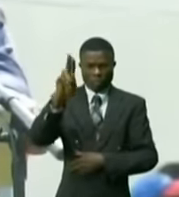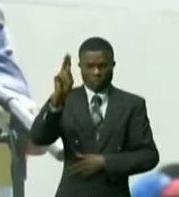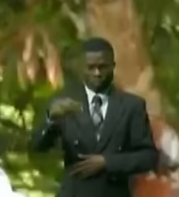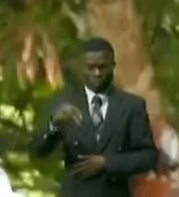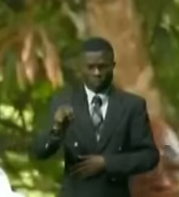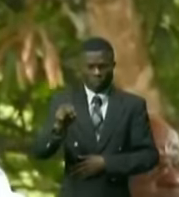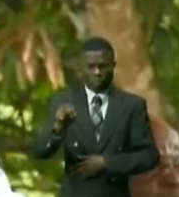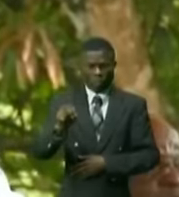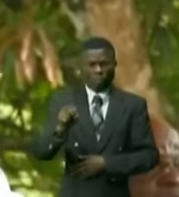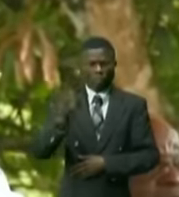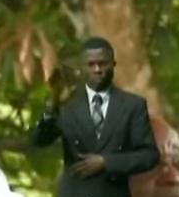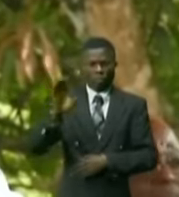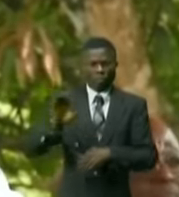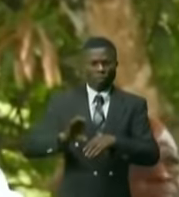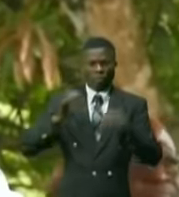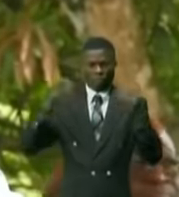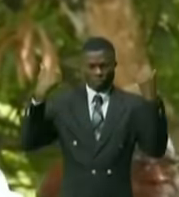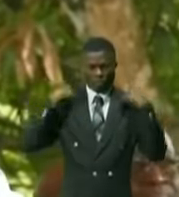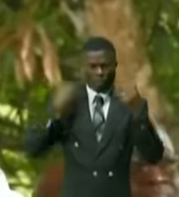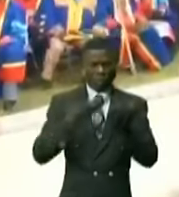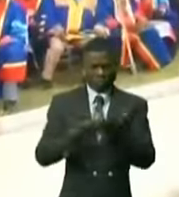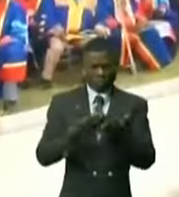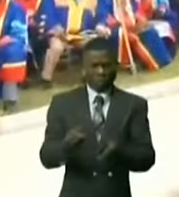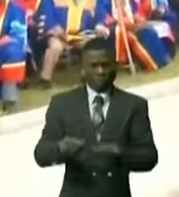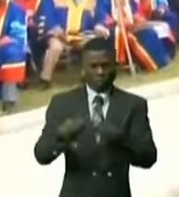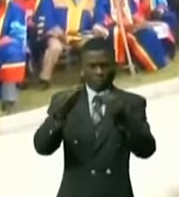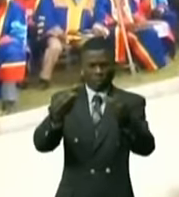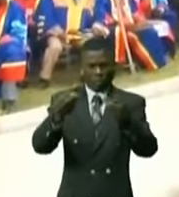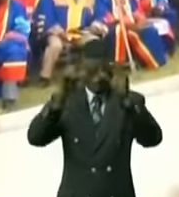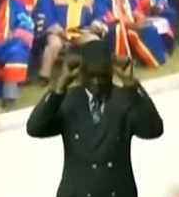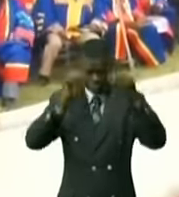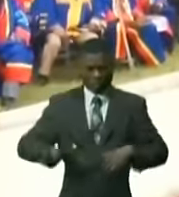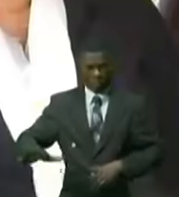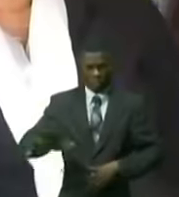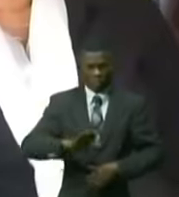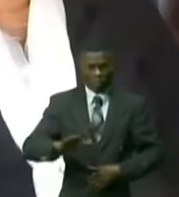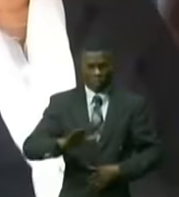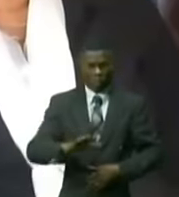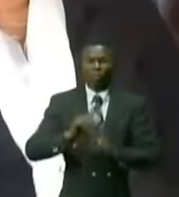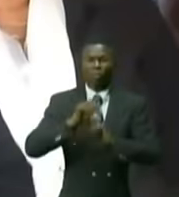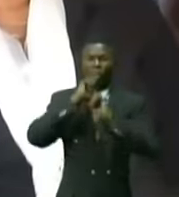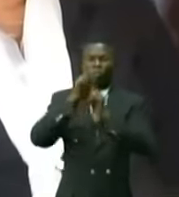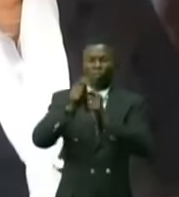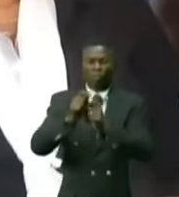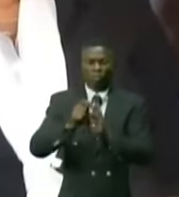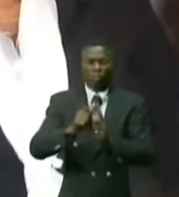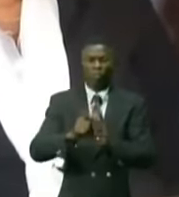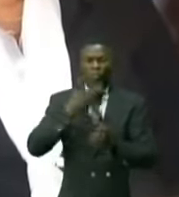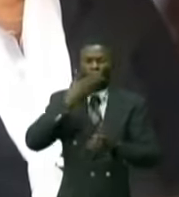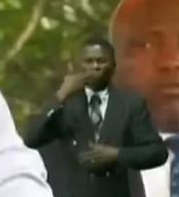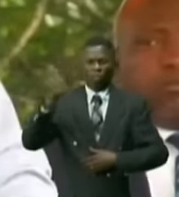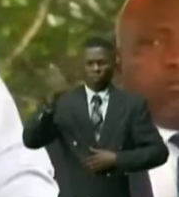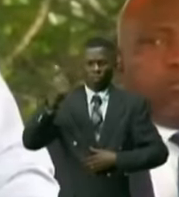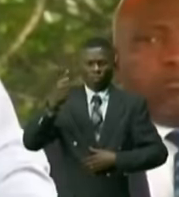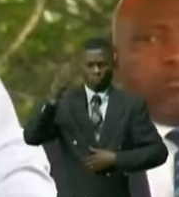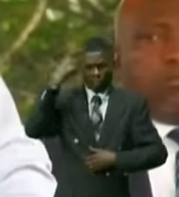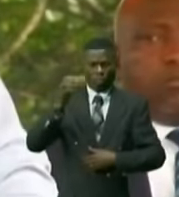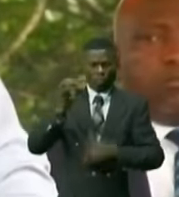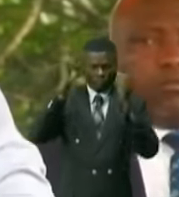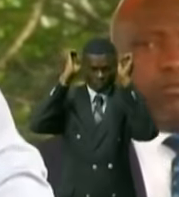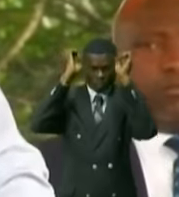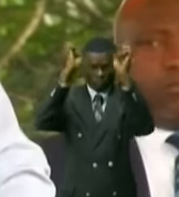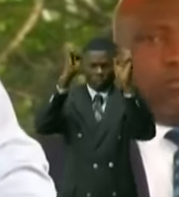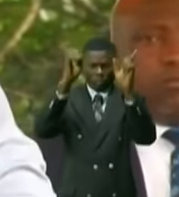par l'entremise de son comité de gestion de décerner au chef de l'État le prix de l'excellence du champion de l'éducation.